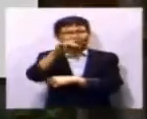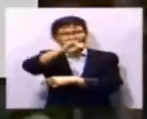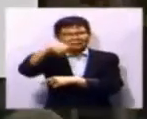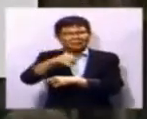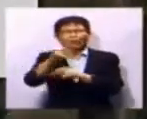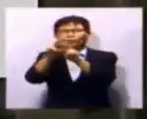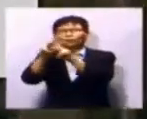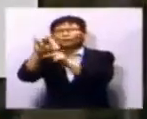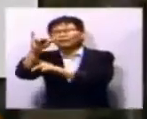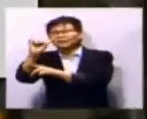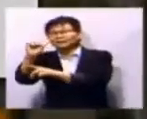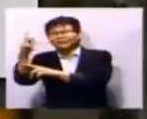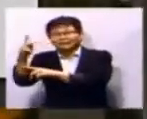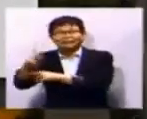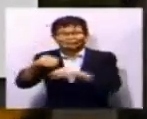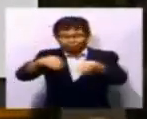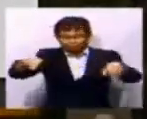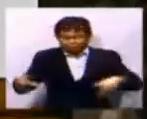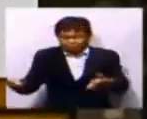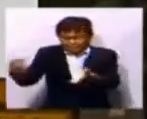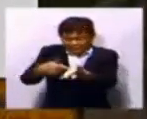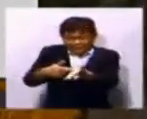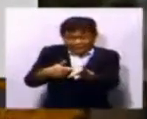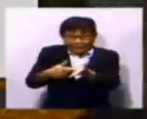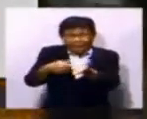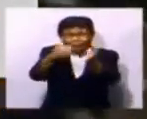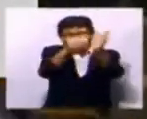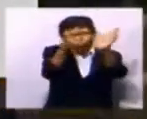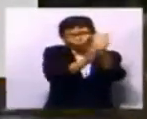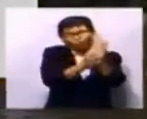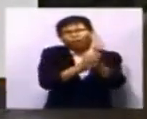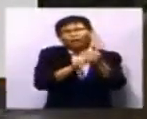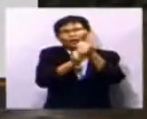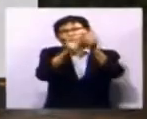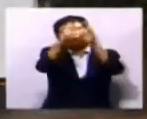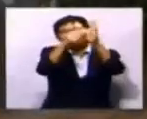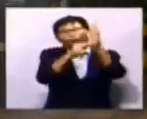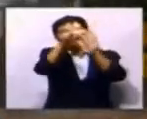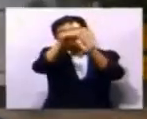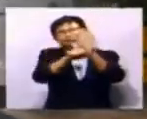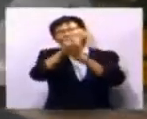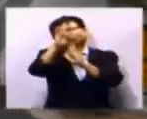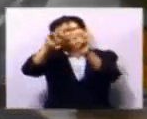Iskandar. Persempadanan semula diwartakan selaras dengan peruntukan Seksyen